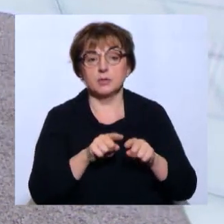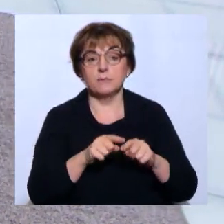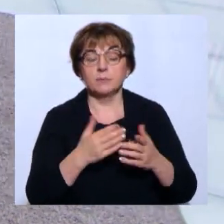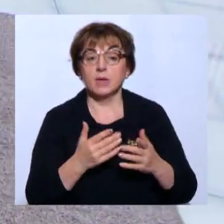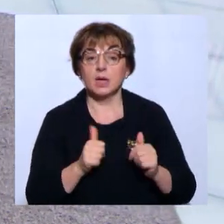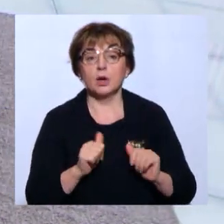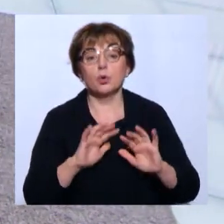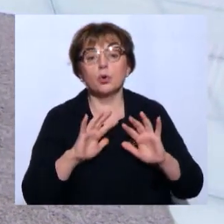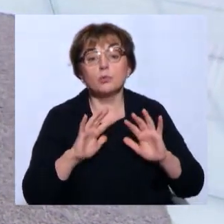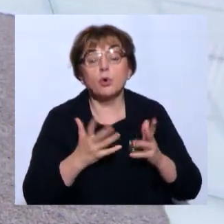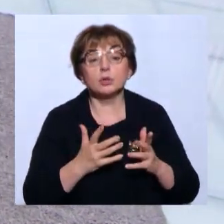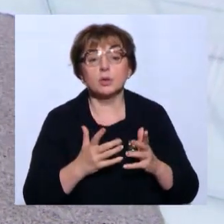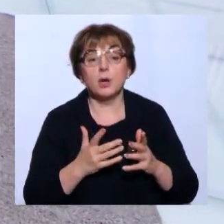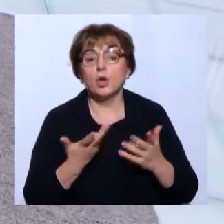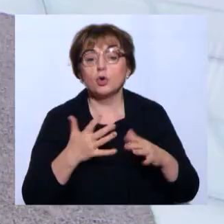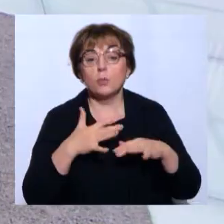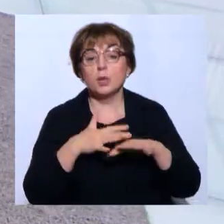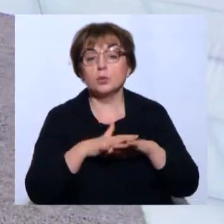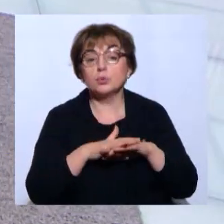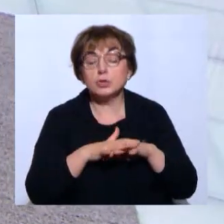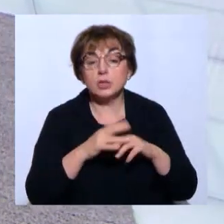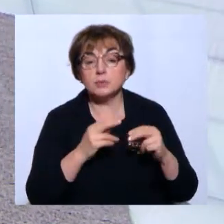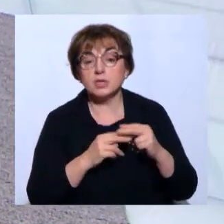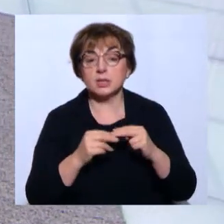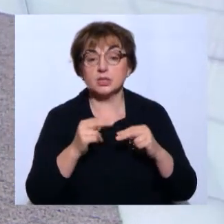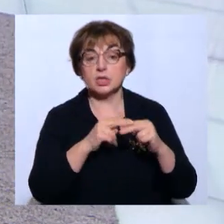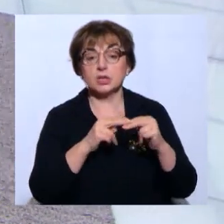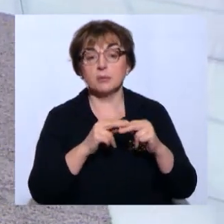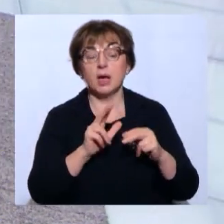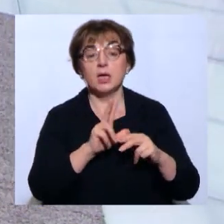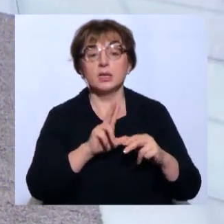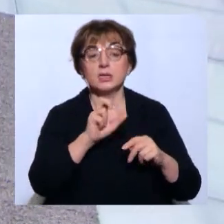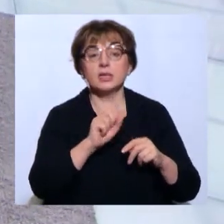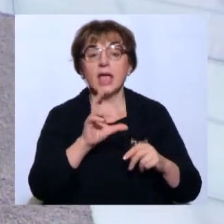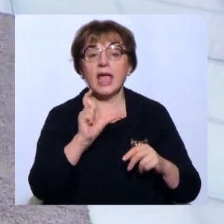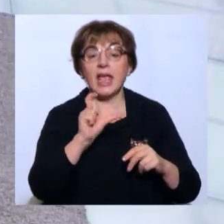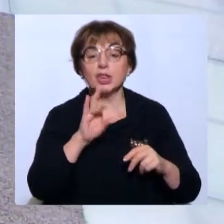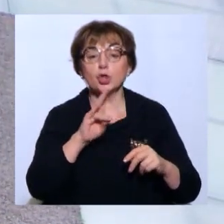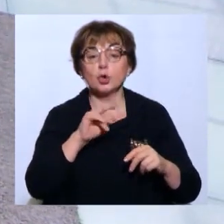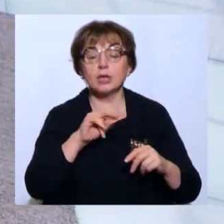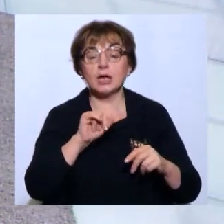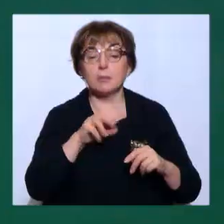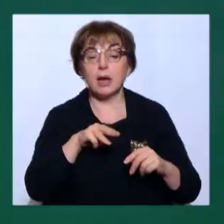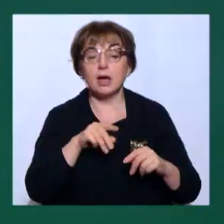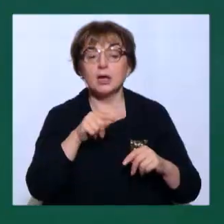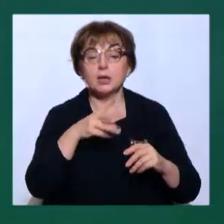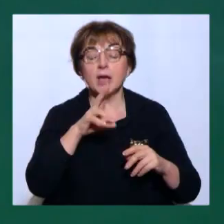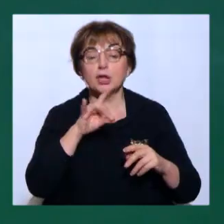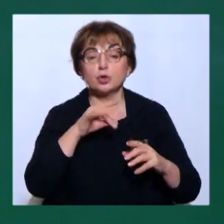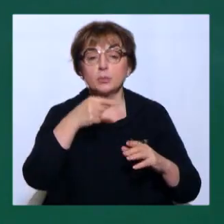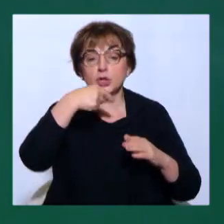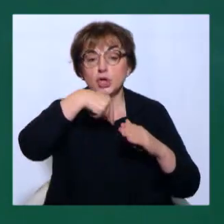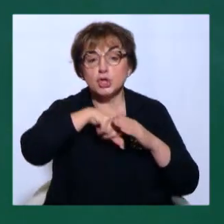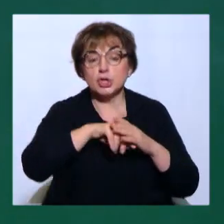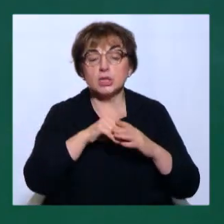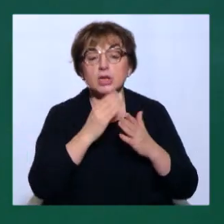ეხლა რომელი უჯრედებისაგან შედგება ჰიდრას ენტოდერმა? ენტოდერმაში მოთავსებული არის